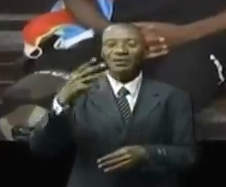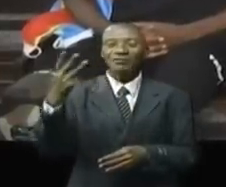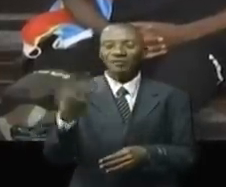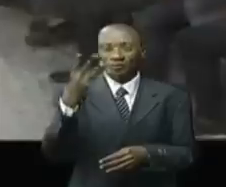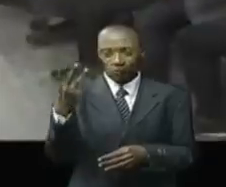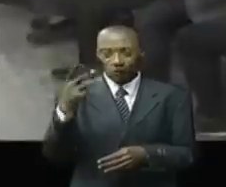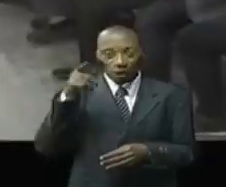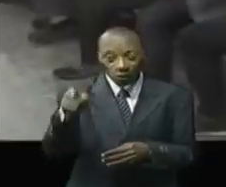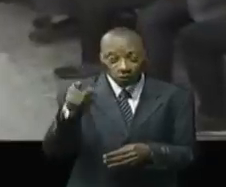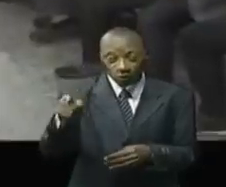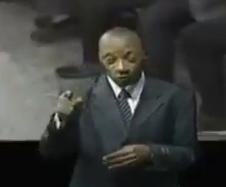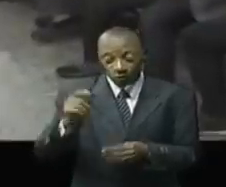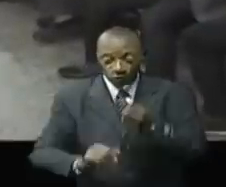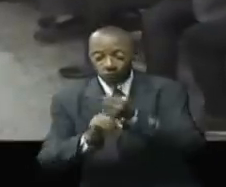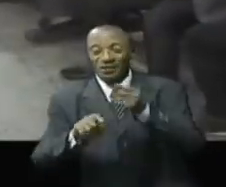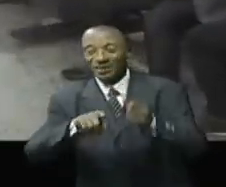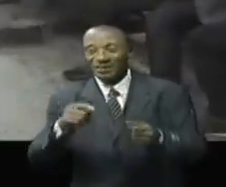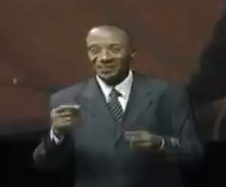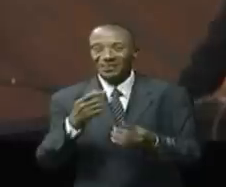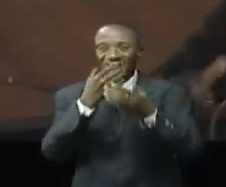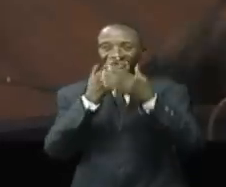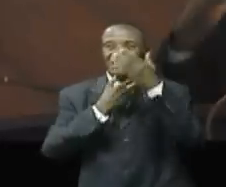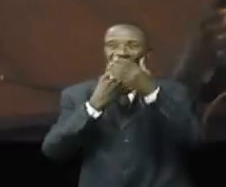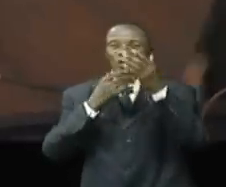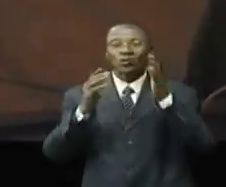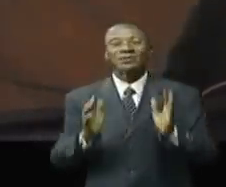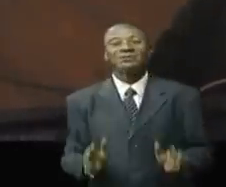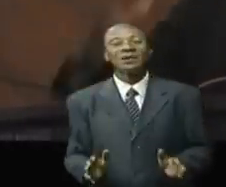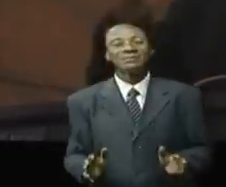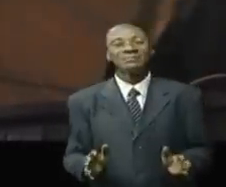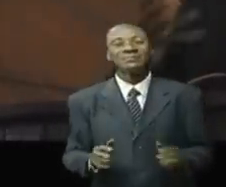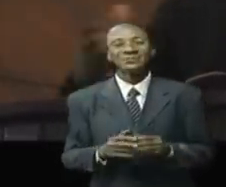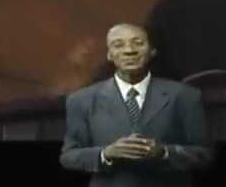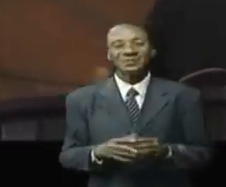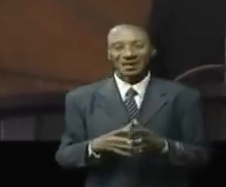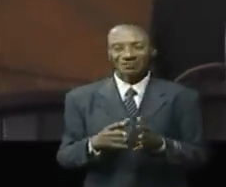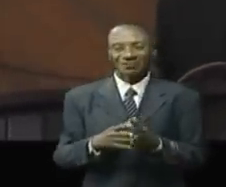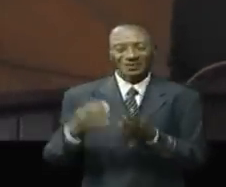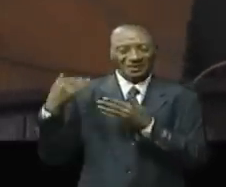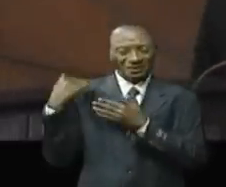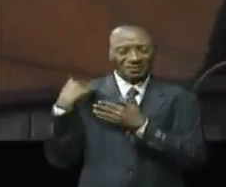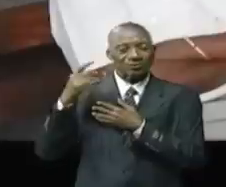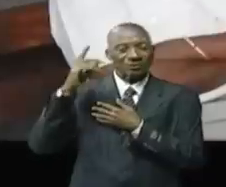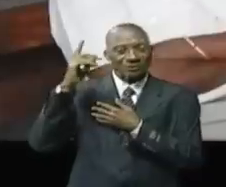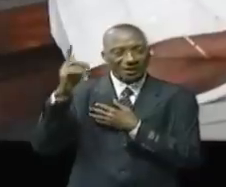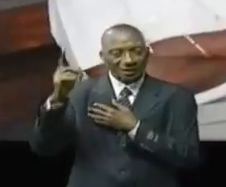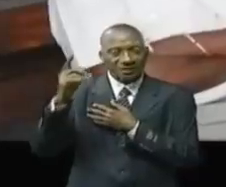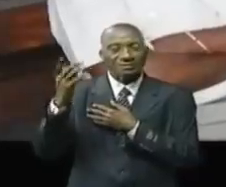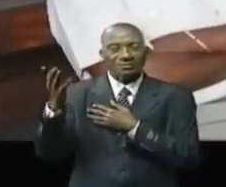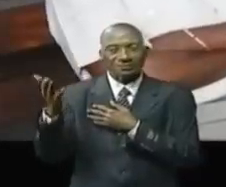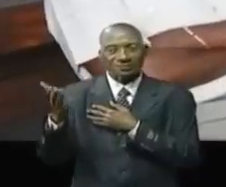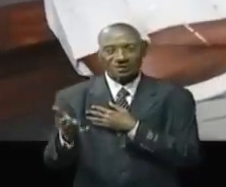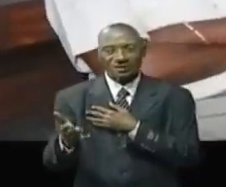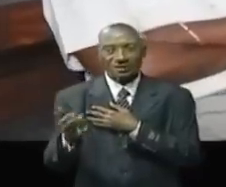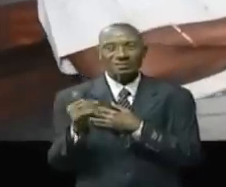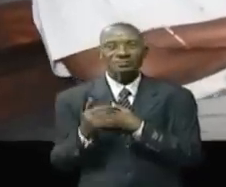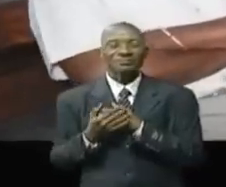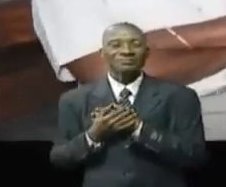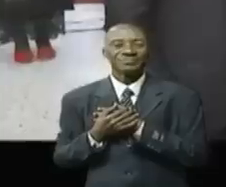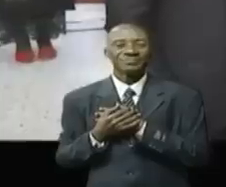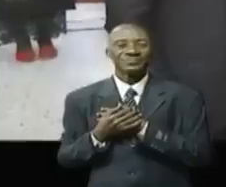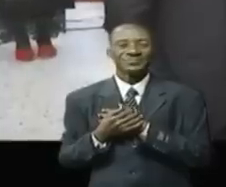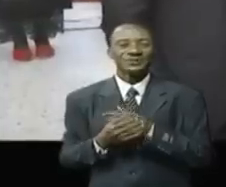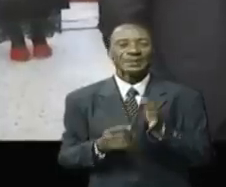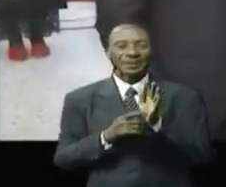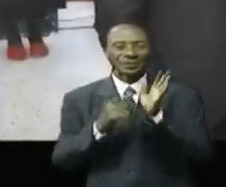du centenaire protestant, sous la présidence de maître Willy Massaka, quelques officiers de FARDC, les représentants